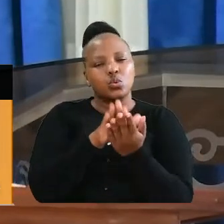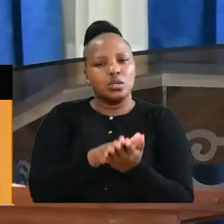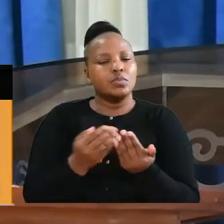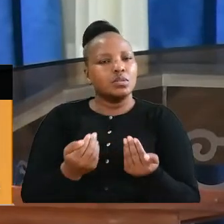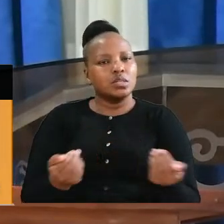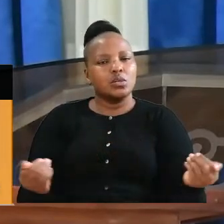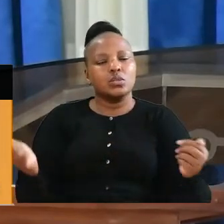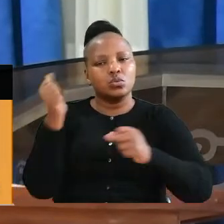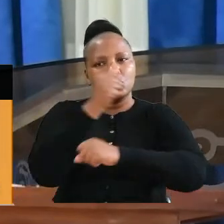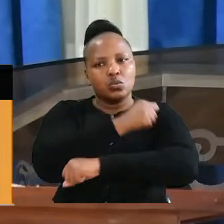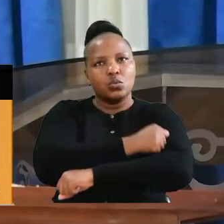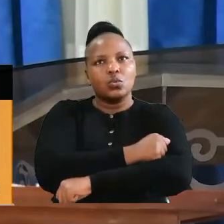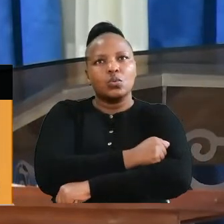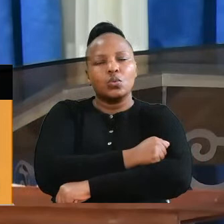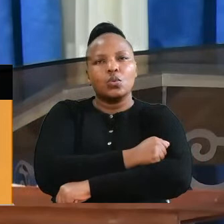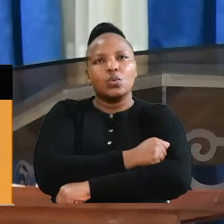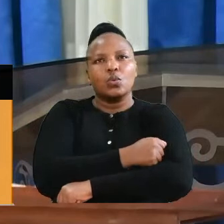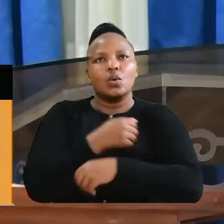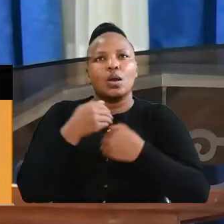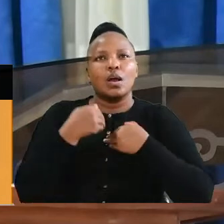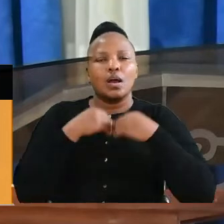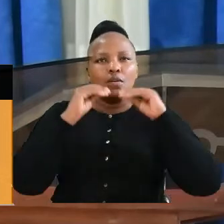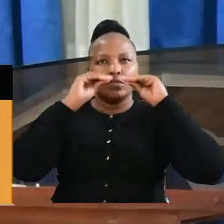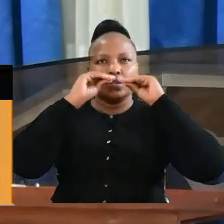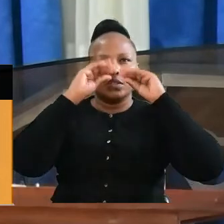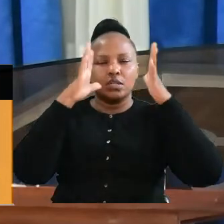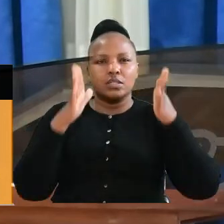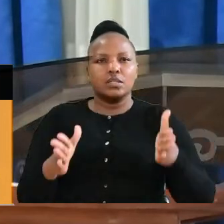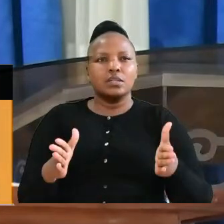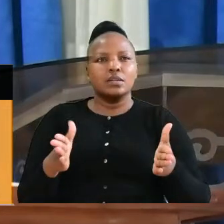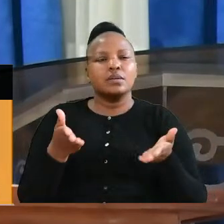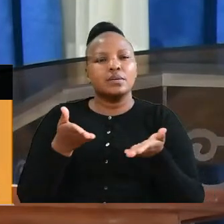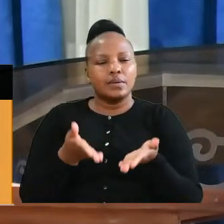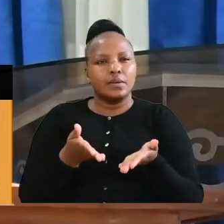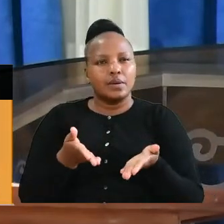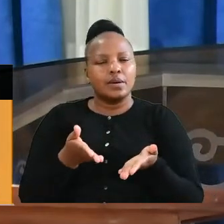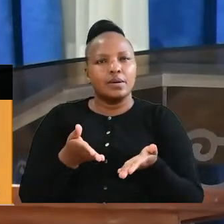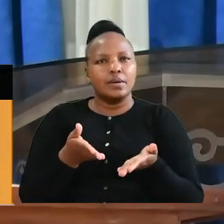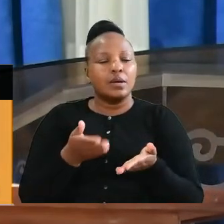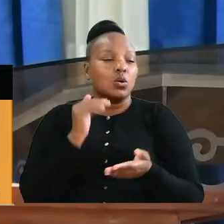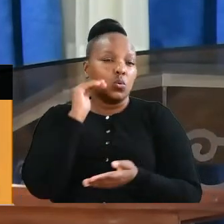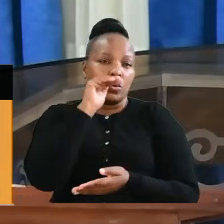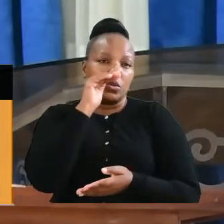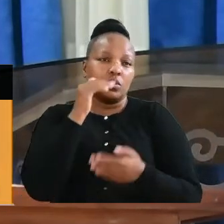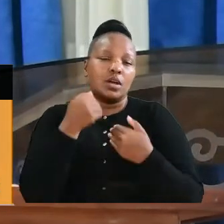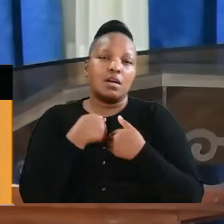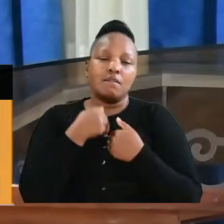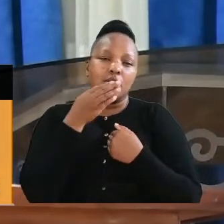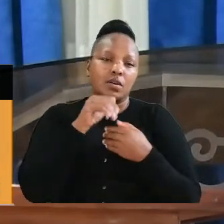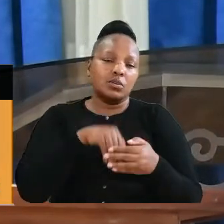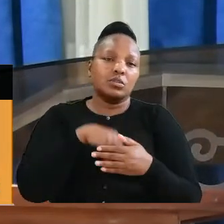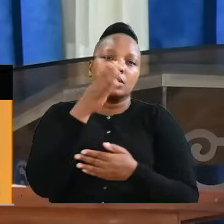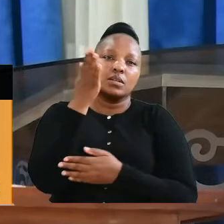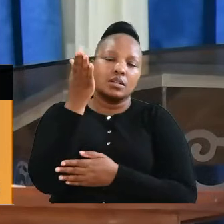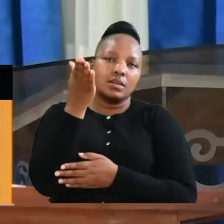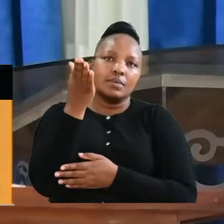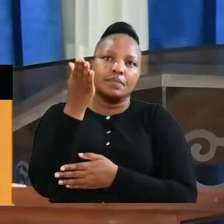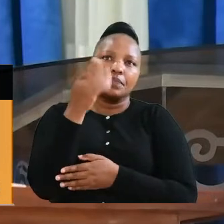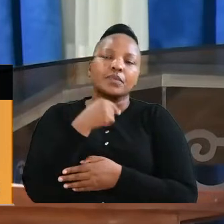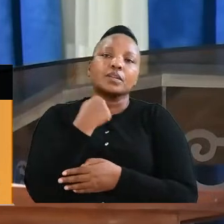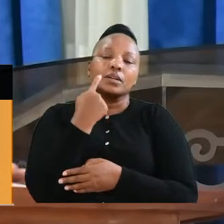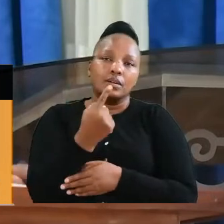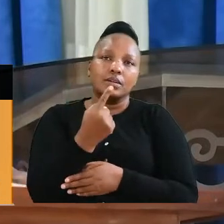school. Nina wanafunzi, nina walimu wenzangu pale nje ambao ukiwa na maswali watasaidia kujibu. Vile